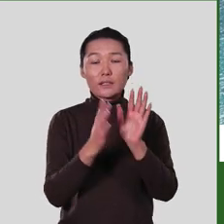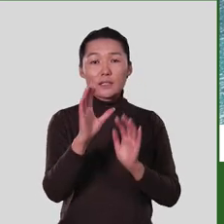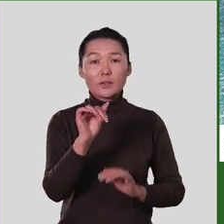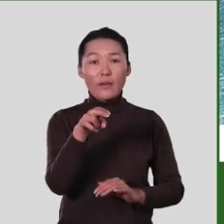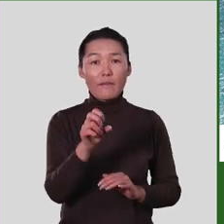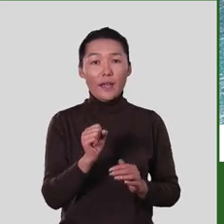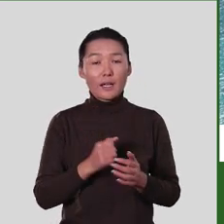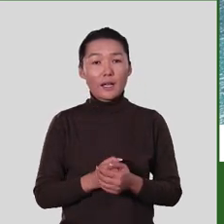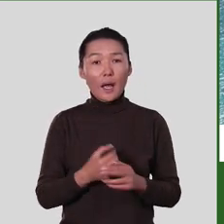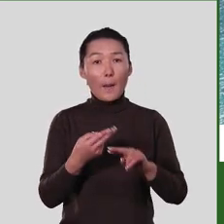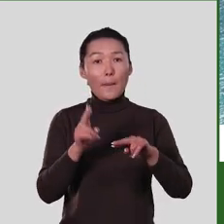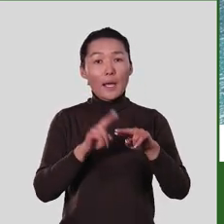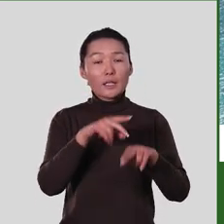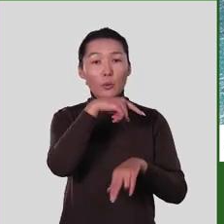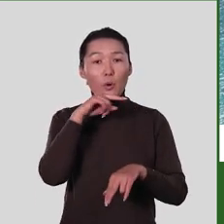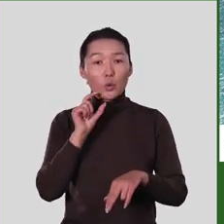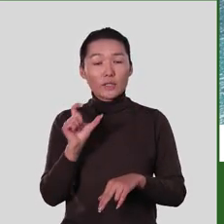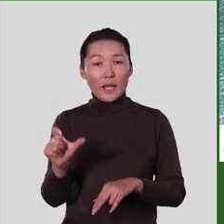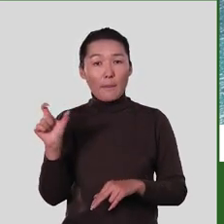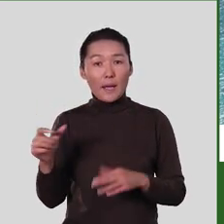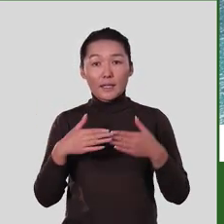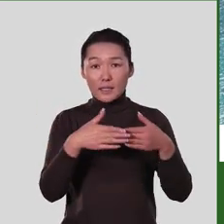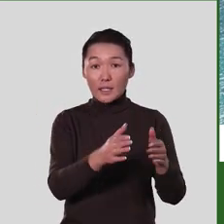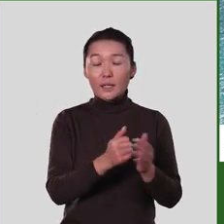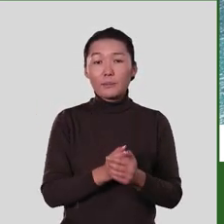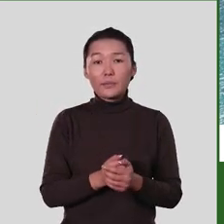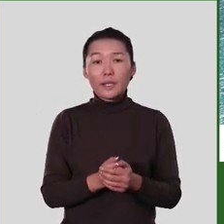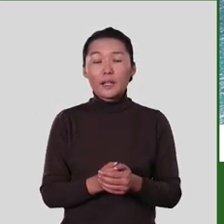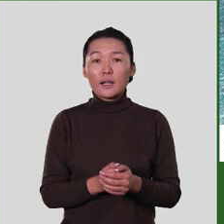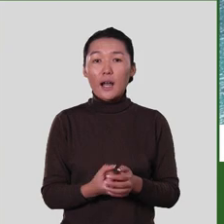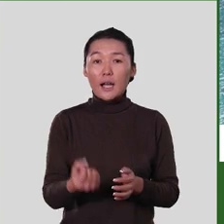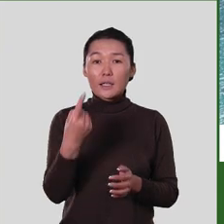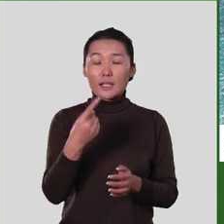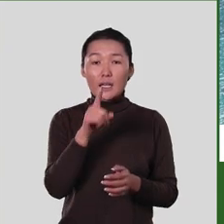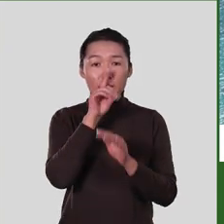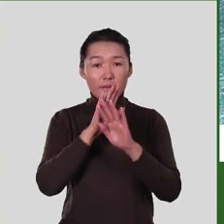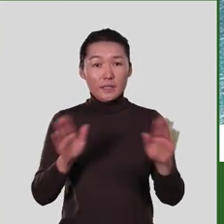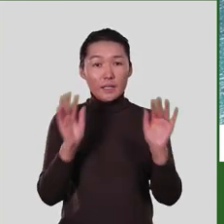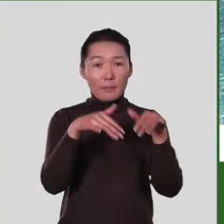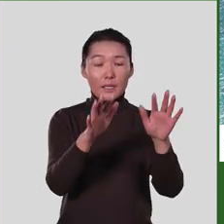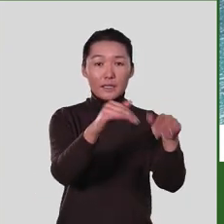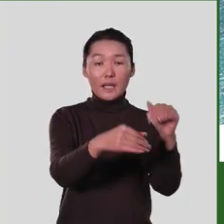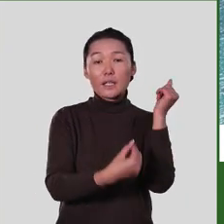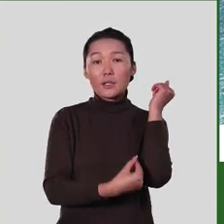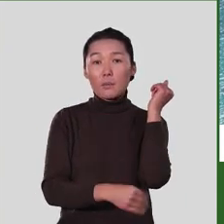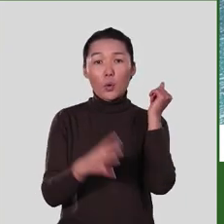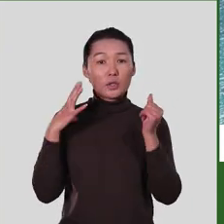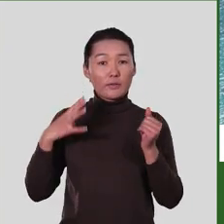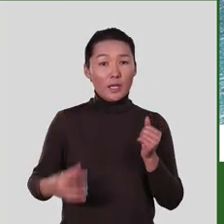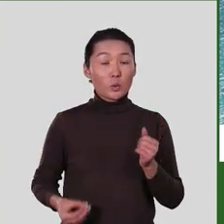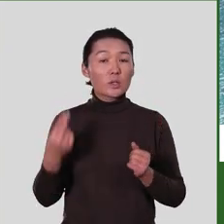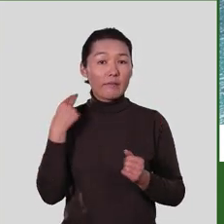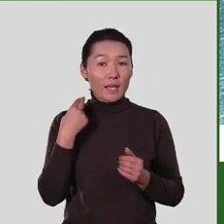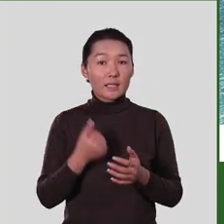века, поэтому русские моряки оказались в Тихом океане позже французов и англичан.